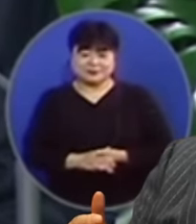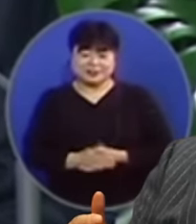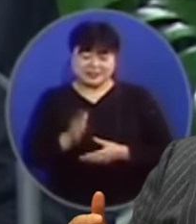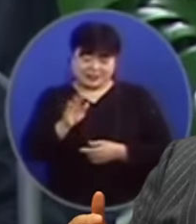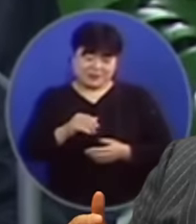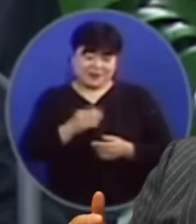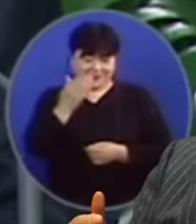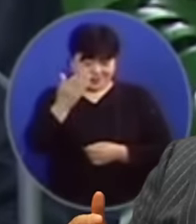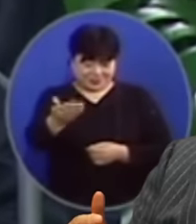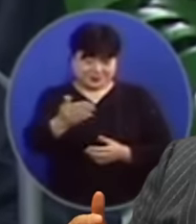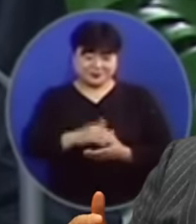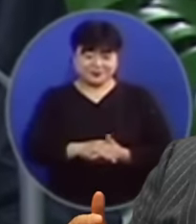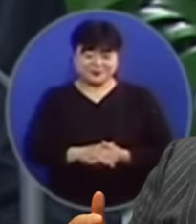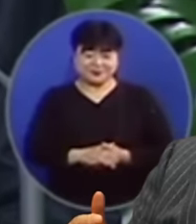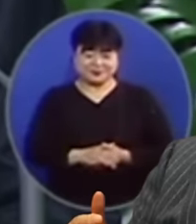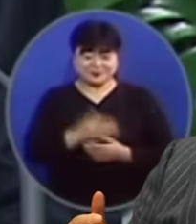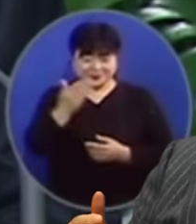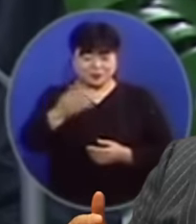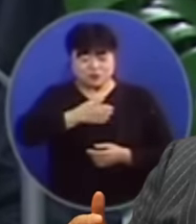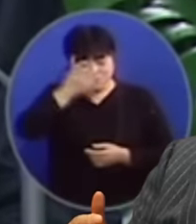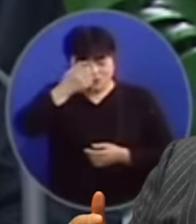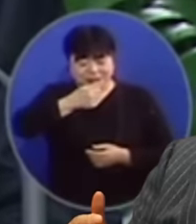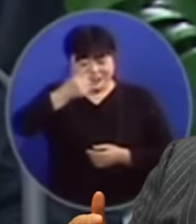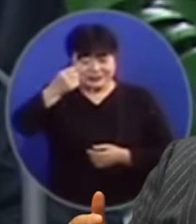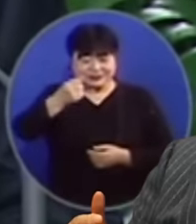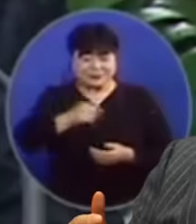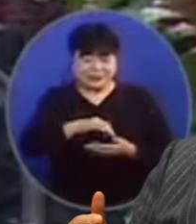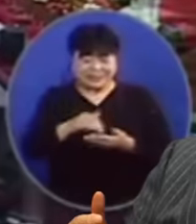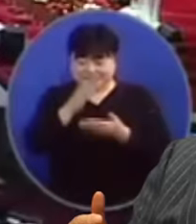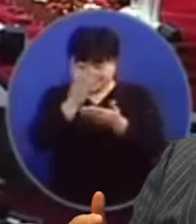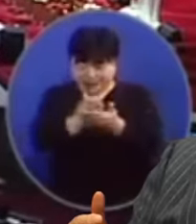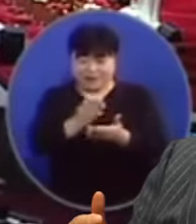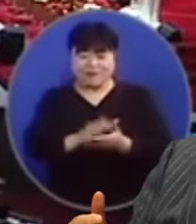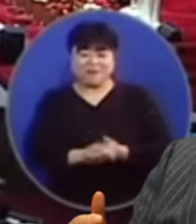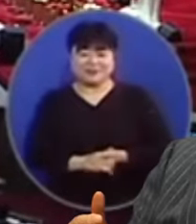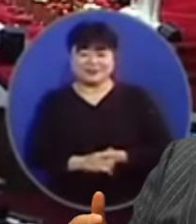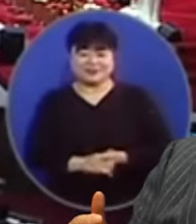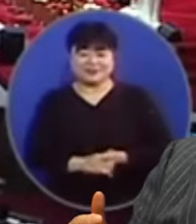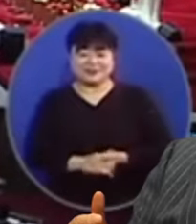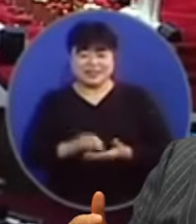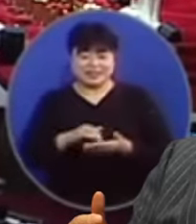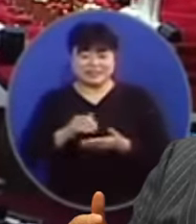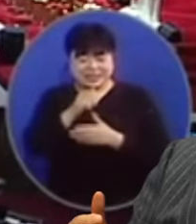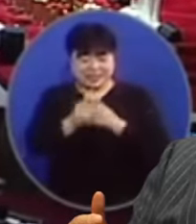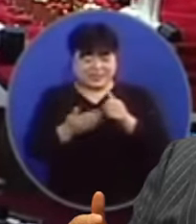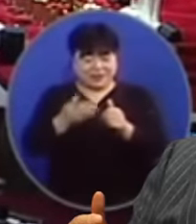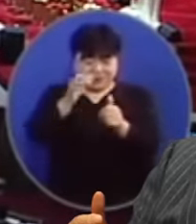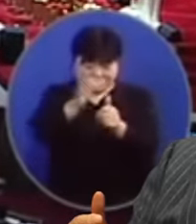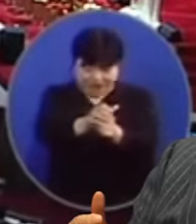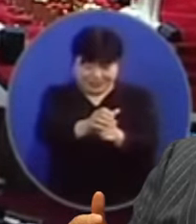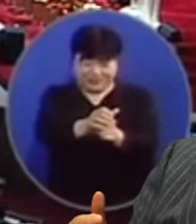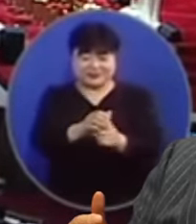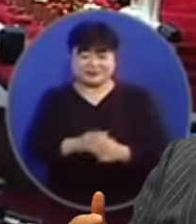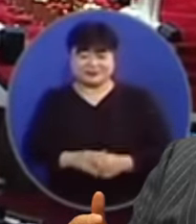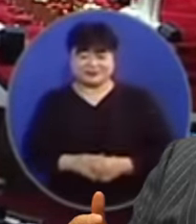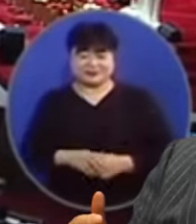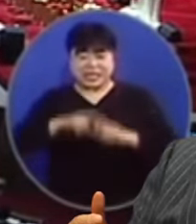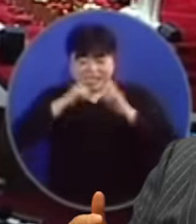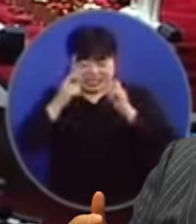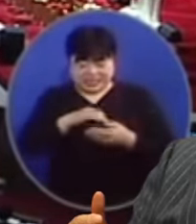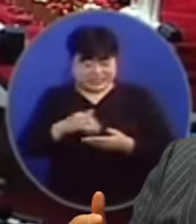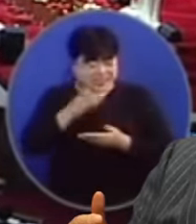그러므로 여러분이 꿈을 꾸면 계산하지 말아야 돼요. 계산은 하나님이 하시지 여러분이 계산하면 안 되는